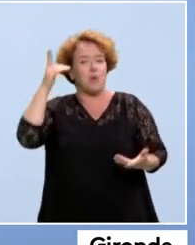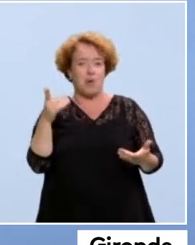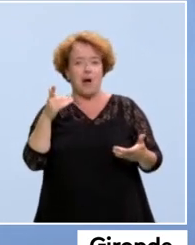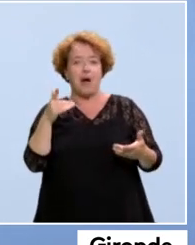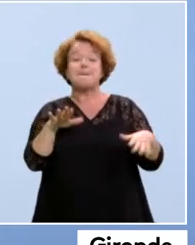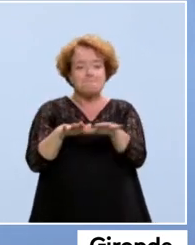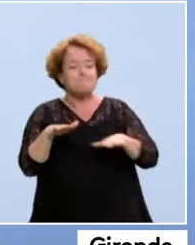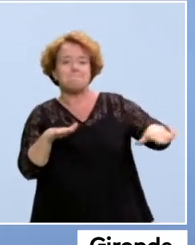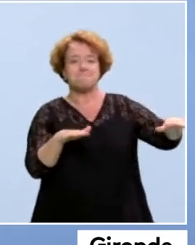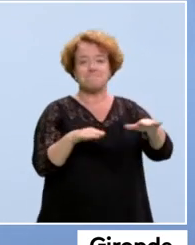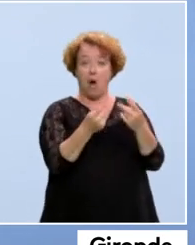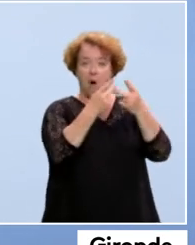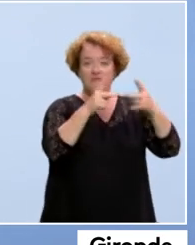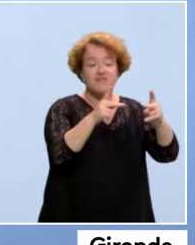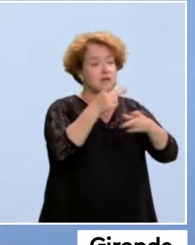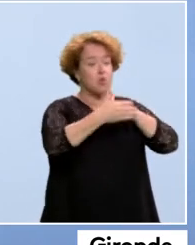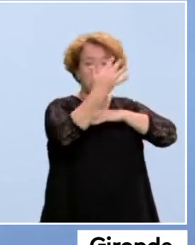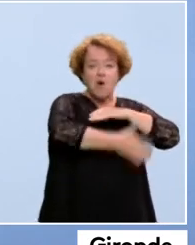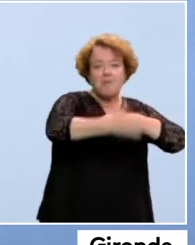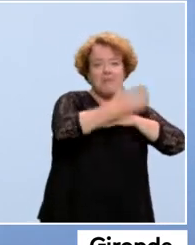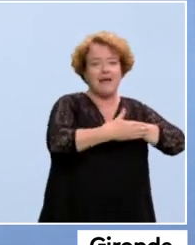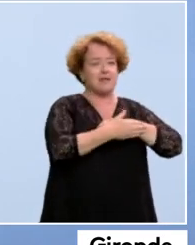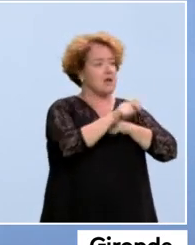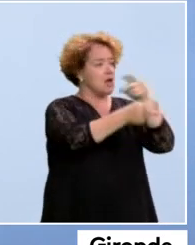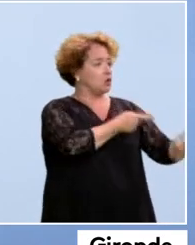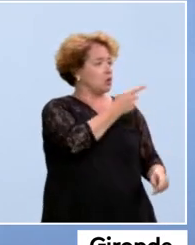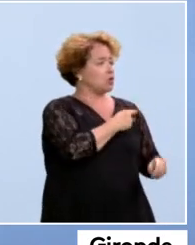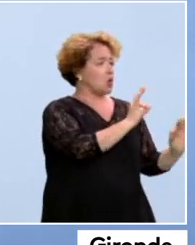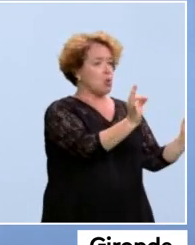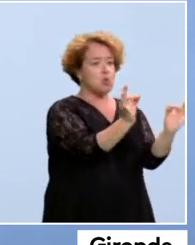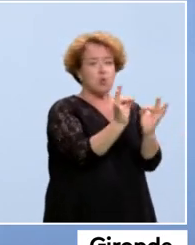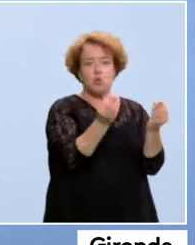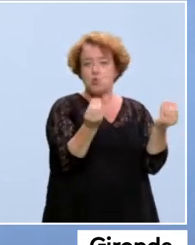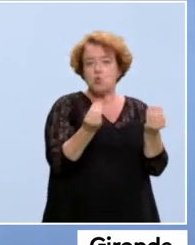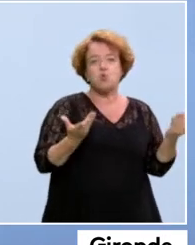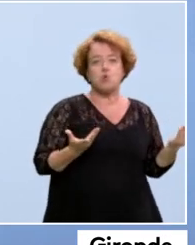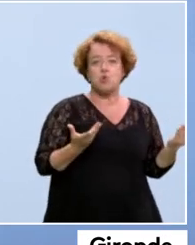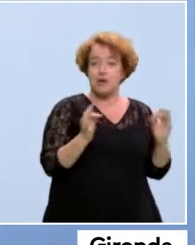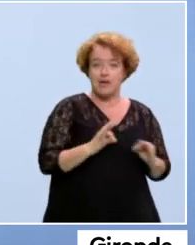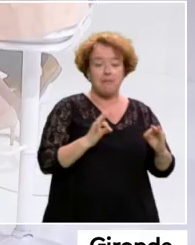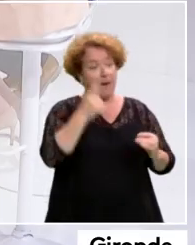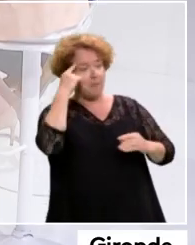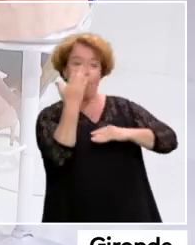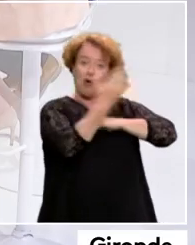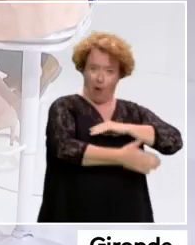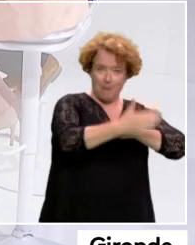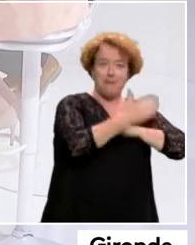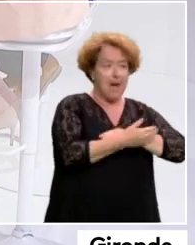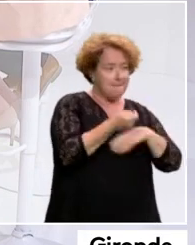médical en France qui est extrêmement important on parle du désert médical en rura